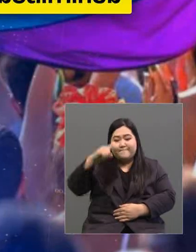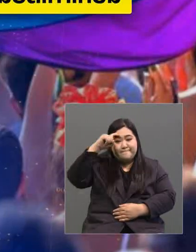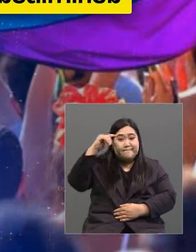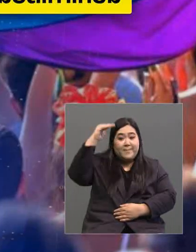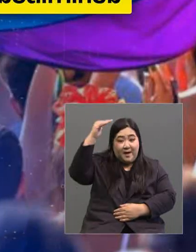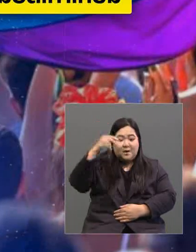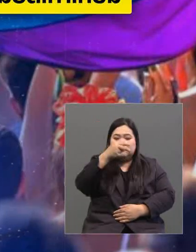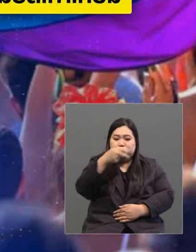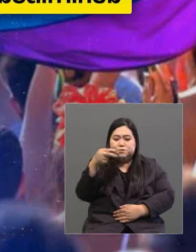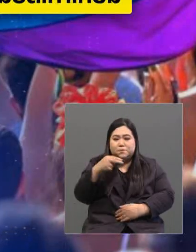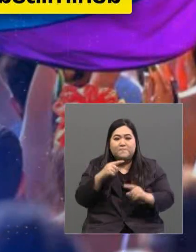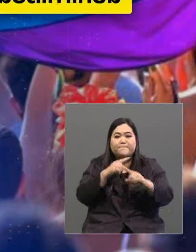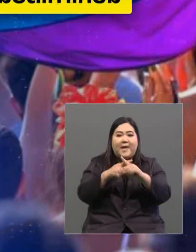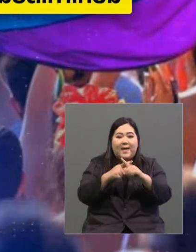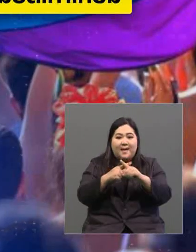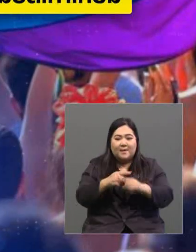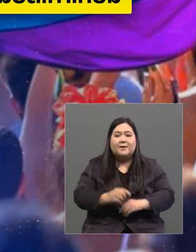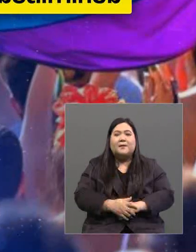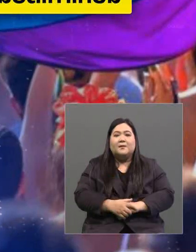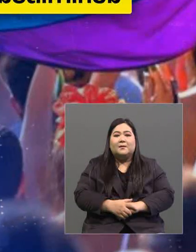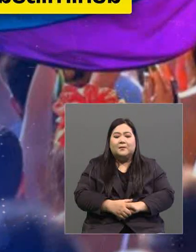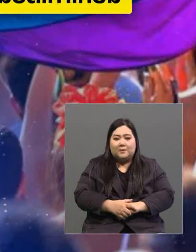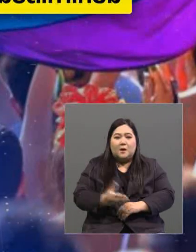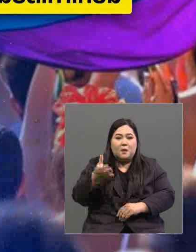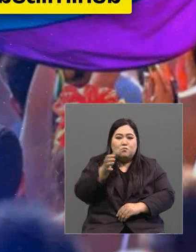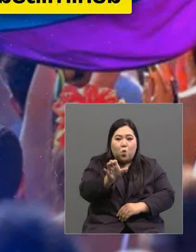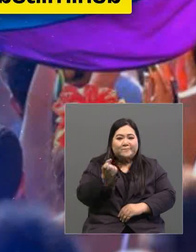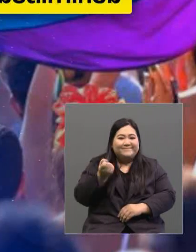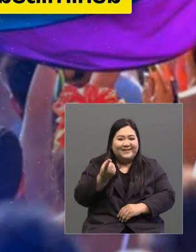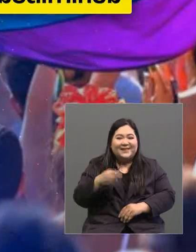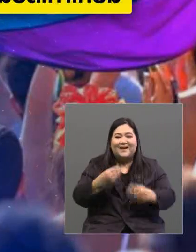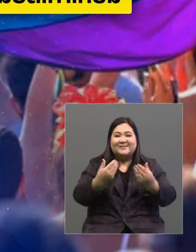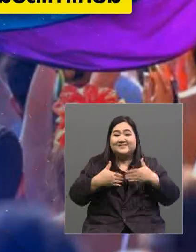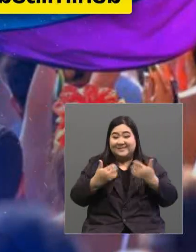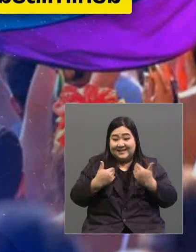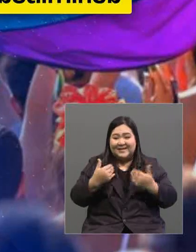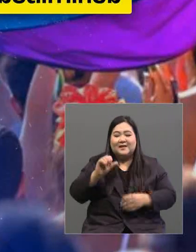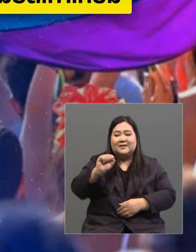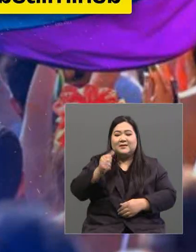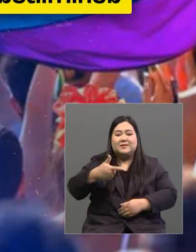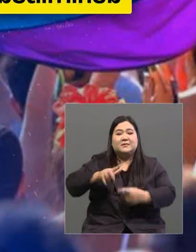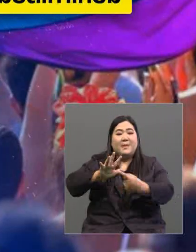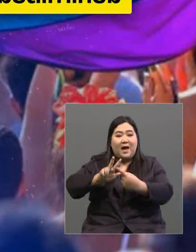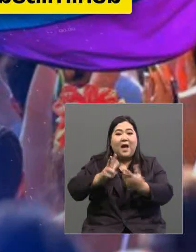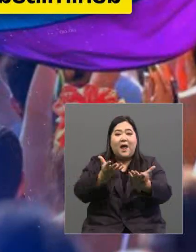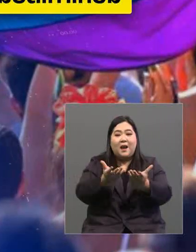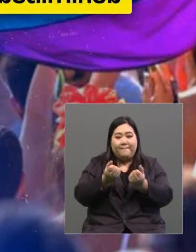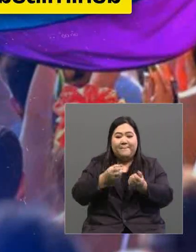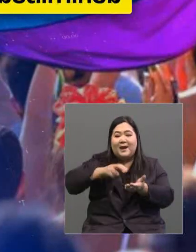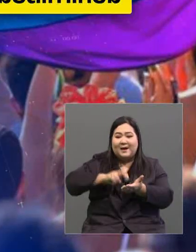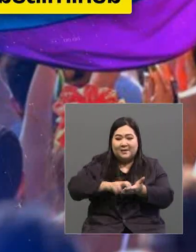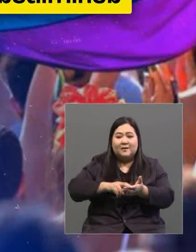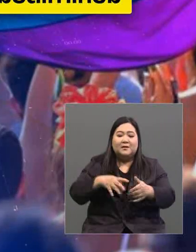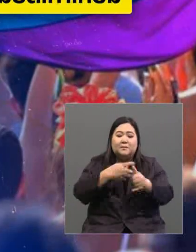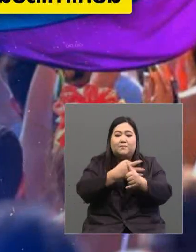ทวีสินก็ได้ xนะครับแสดงข้อความทันทียินดีครับหลังที่สภารับหลักการร่างพ.ร.บสมรสเท่า